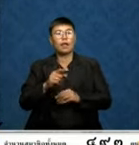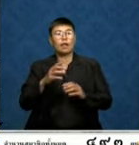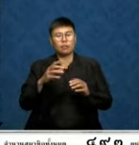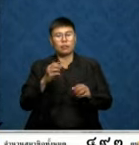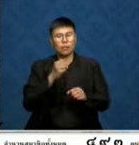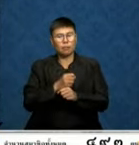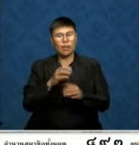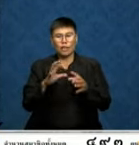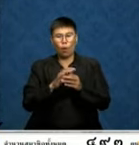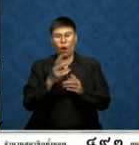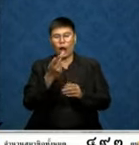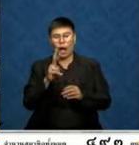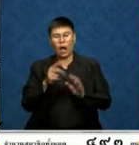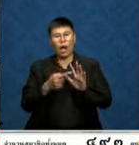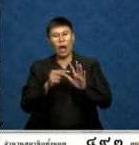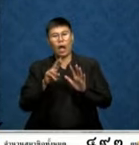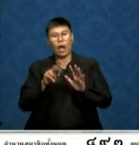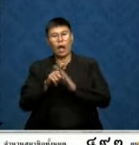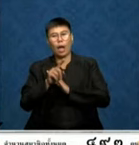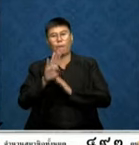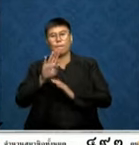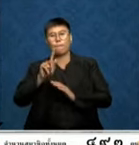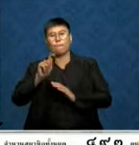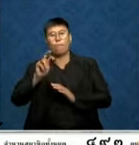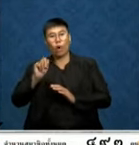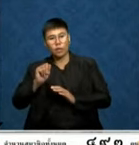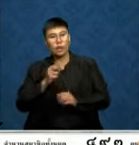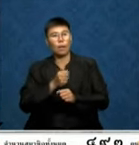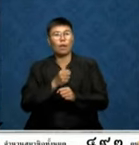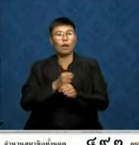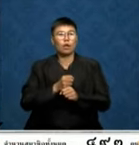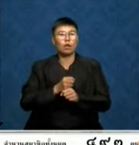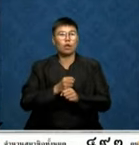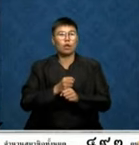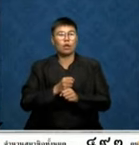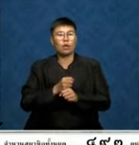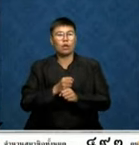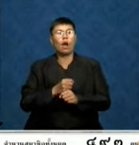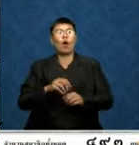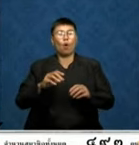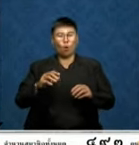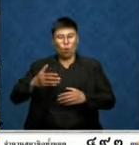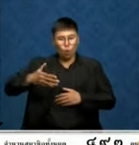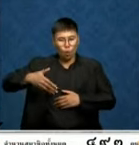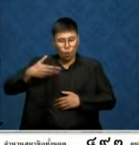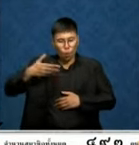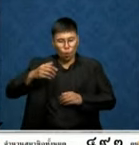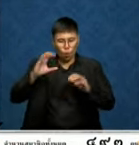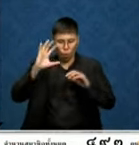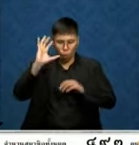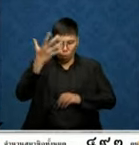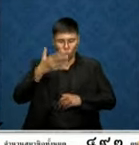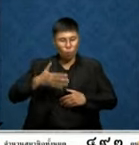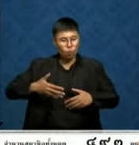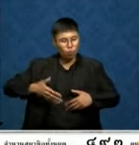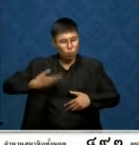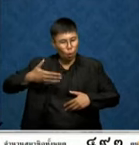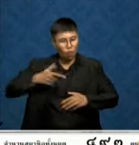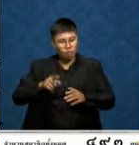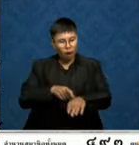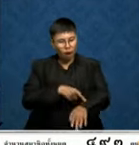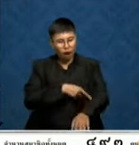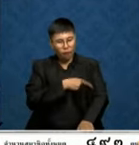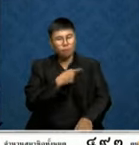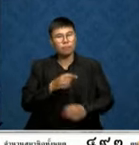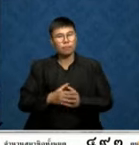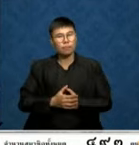อนแล้วก็จะทำให้อุณหภูมิโลกไม่สูงขึ้นกว่านี้นะครับแล้วก็นำซ้ำของรัฐบ